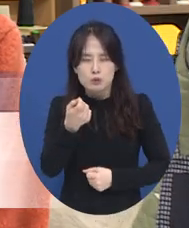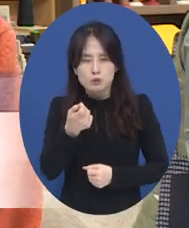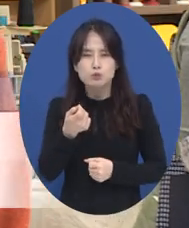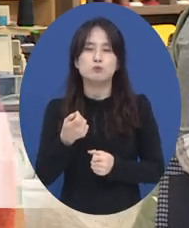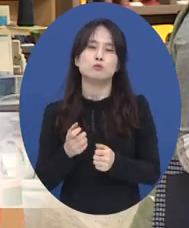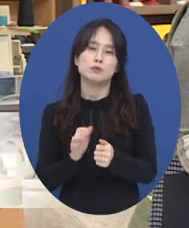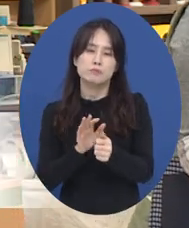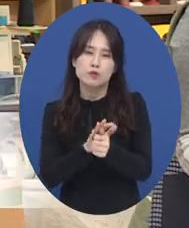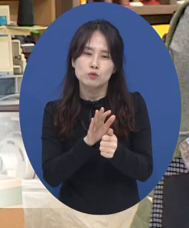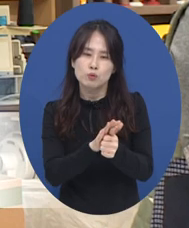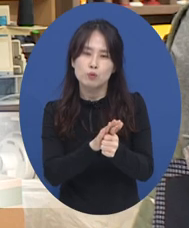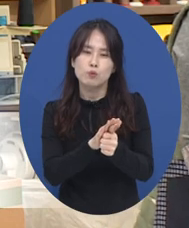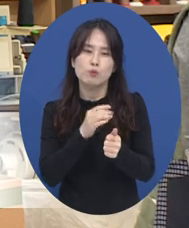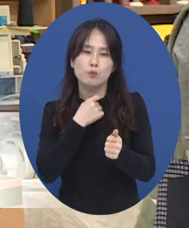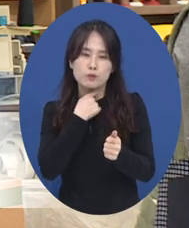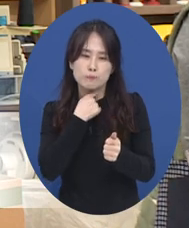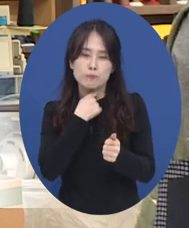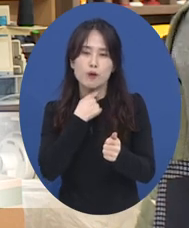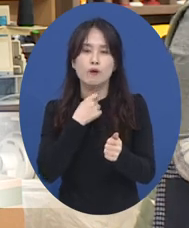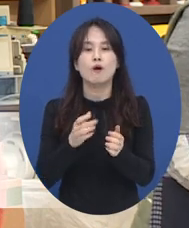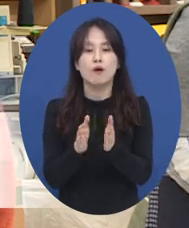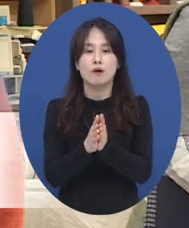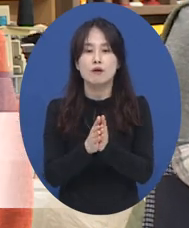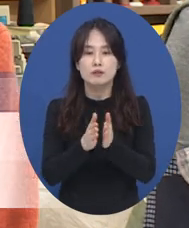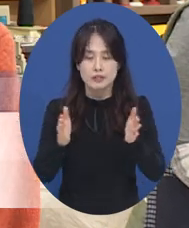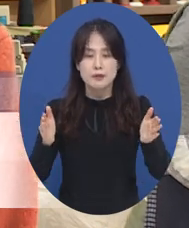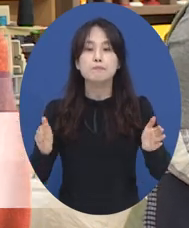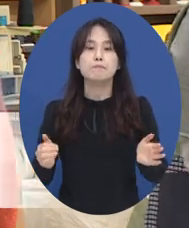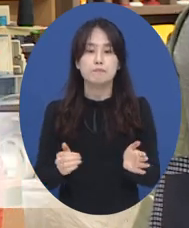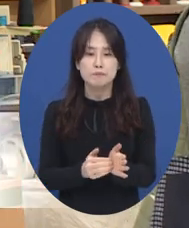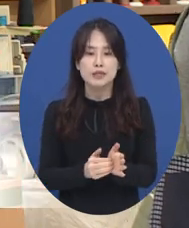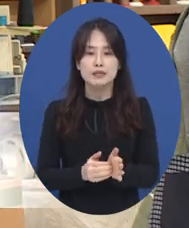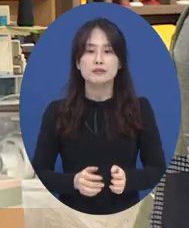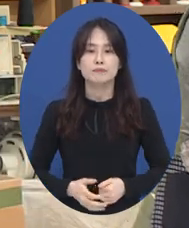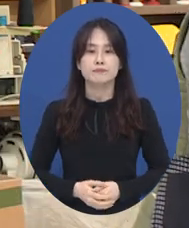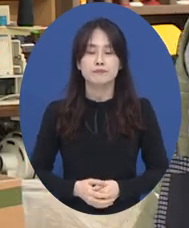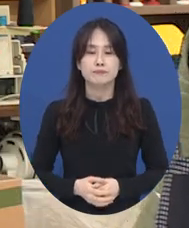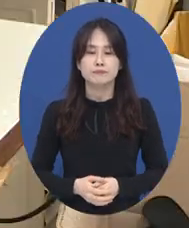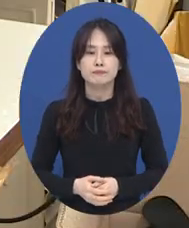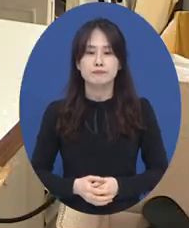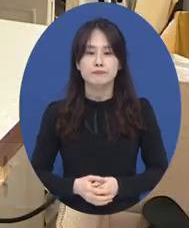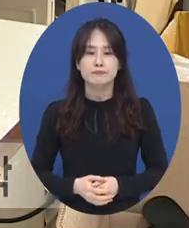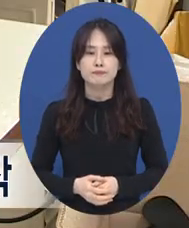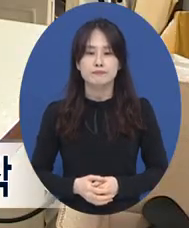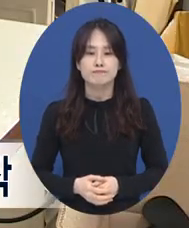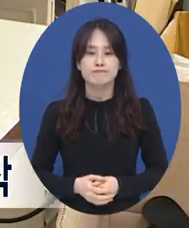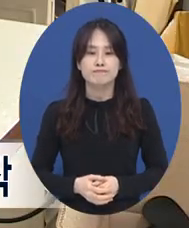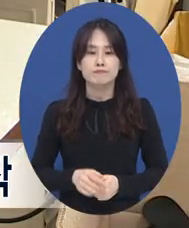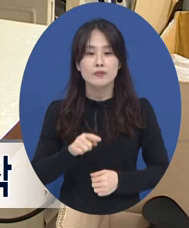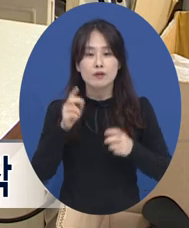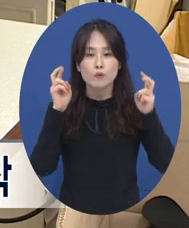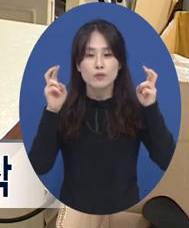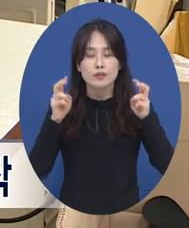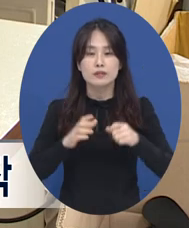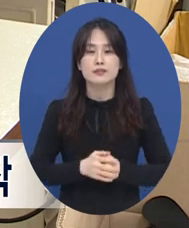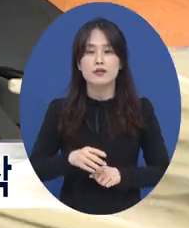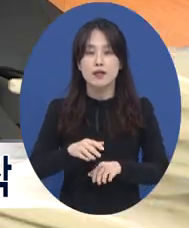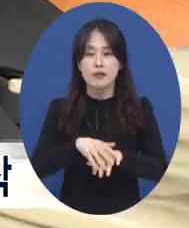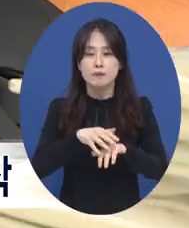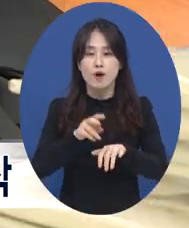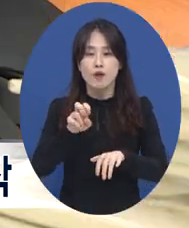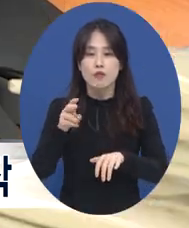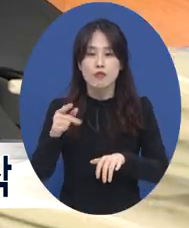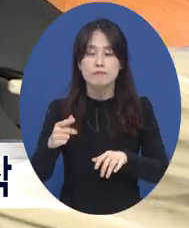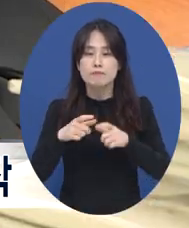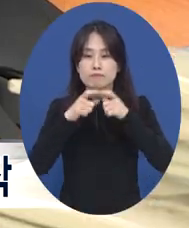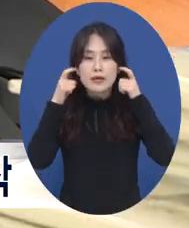만들어서 조금이라도 도움이 되고자 시작하게 되었습니다. 이 기업들은 면 마스크의 단점을